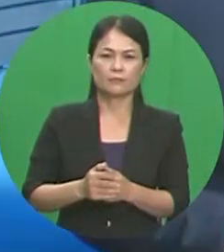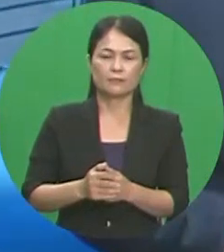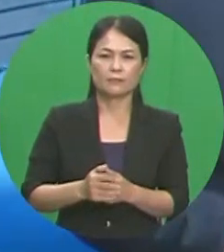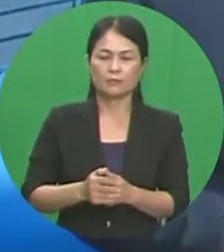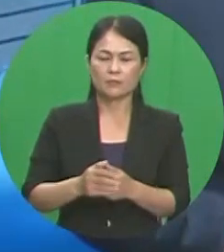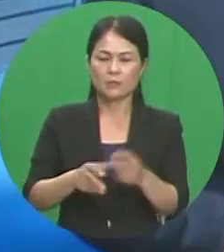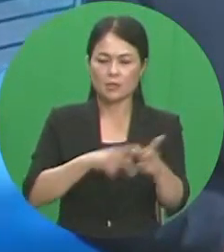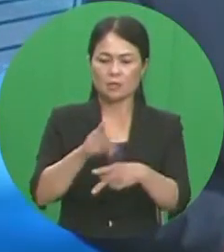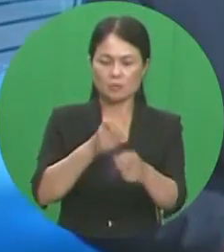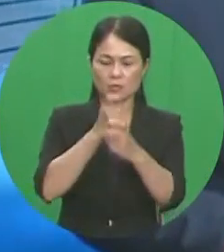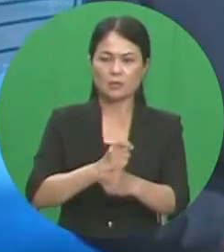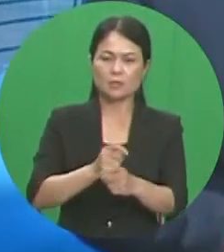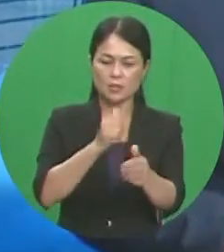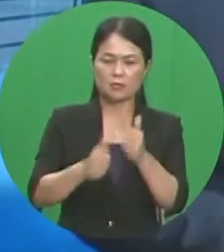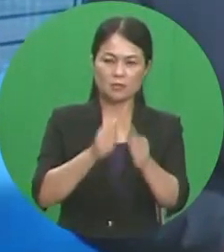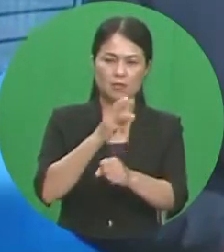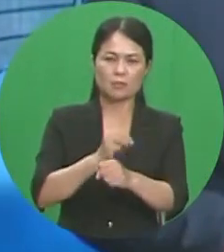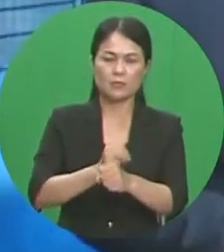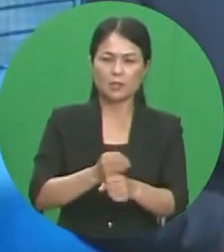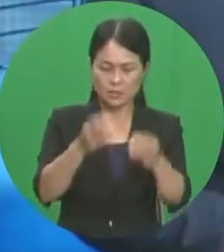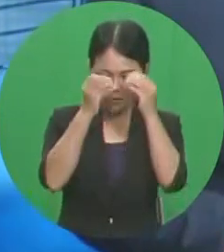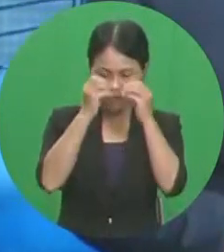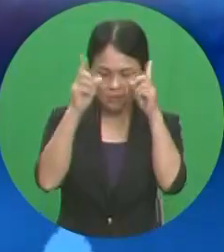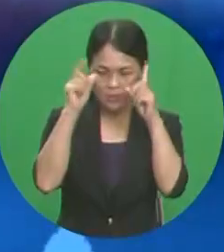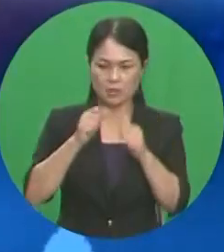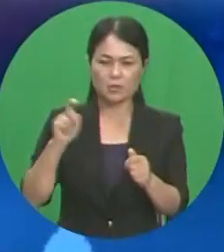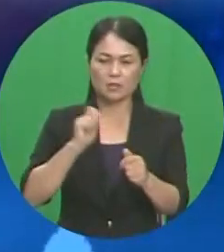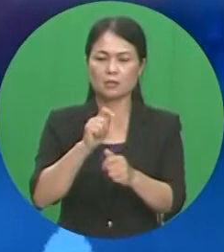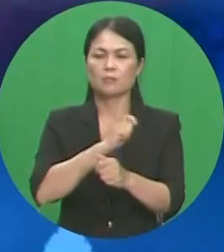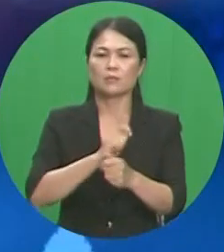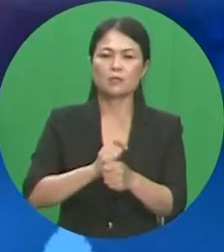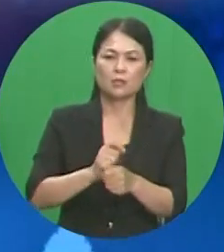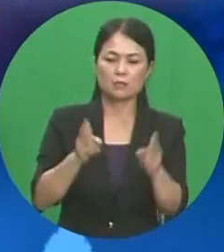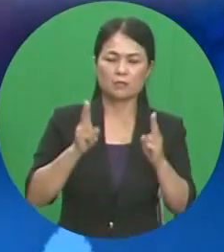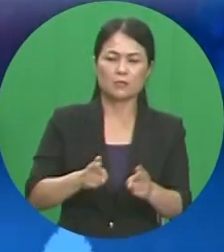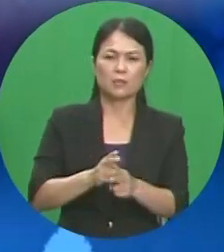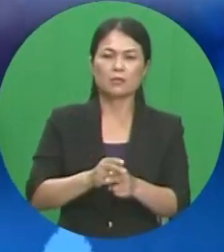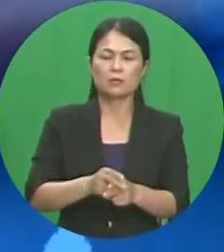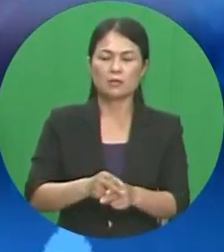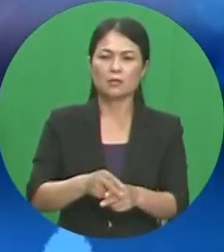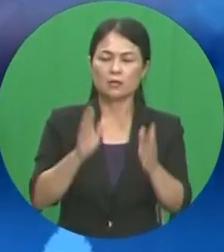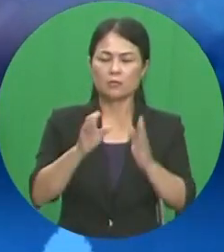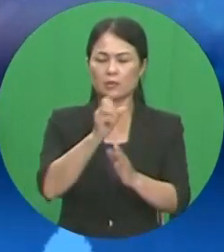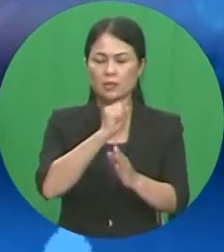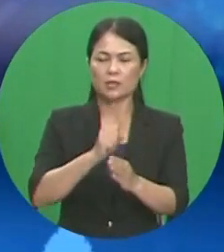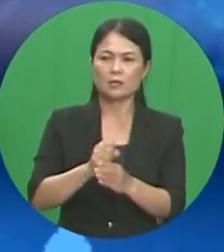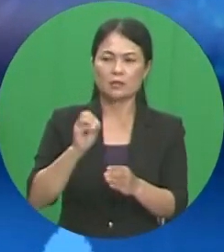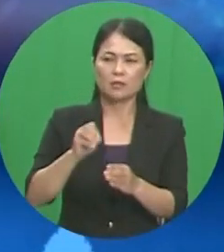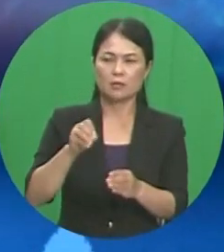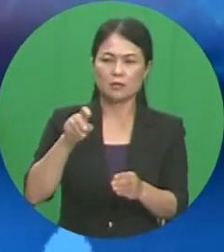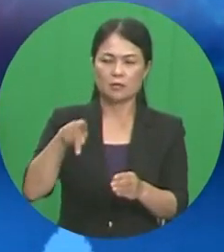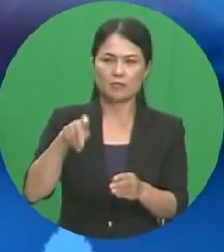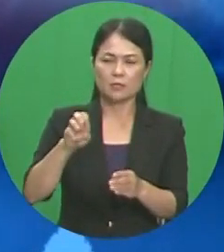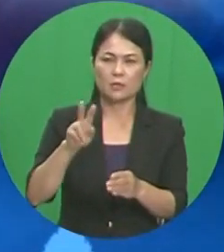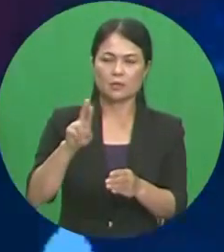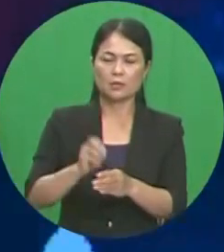Tổ rủ tên sẽ kể chôn chỉ tích rộp rõ thầm mình trái cửa xuông và đầm miên ạ đòm khiêu cảnh rết, anh ấy nhát ao nhạc châm riêng opera, nâng mà